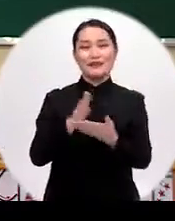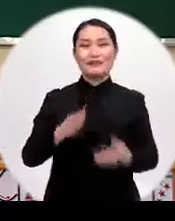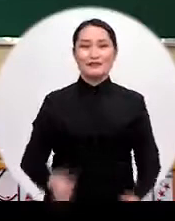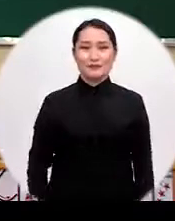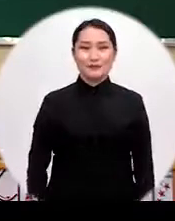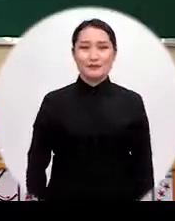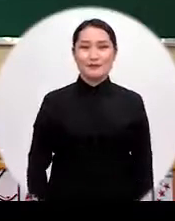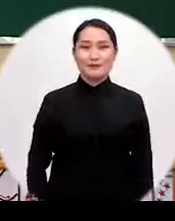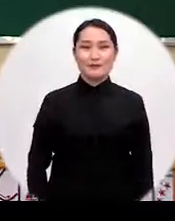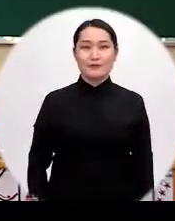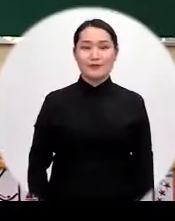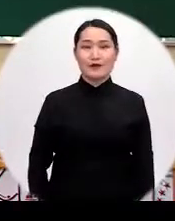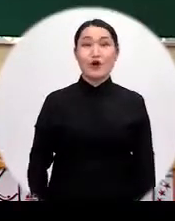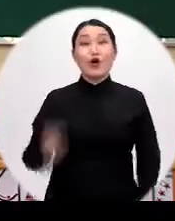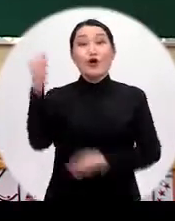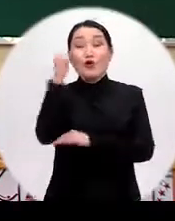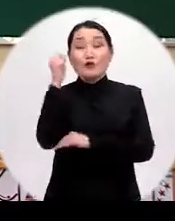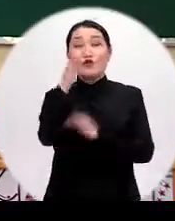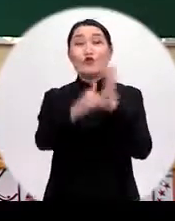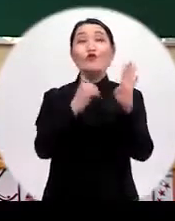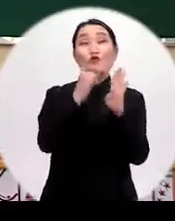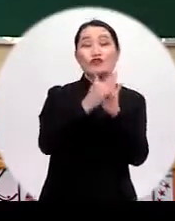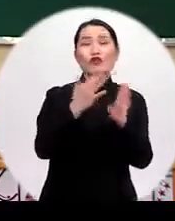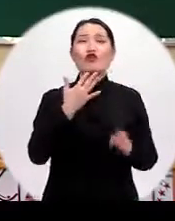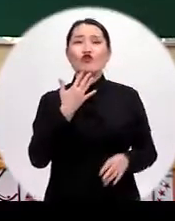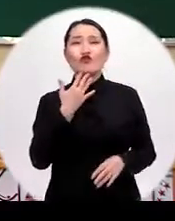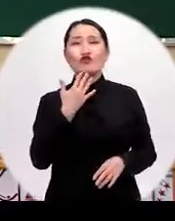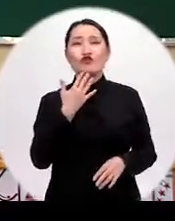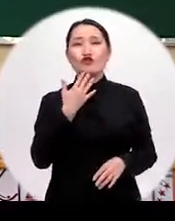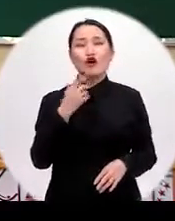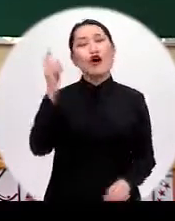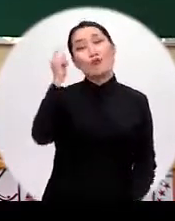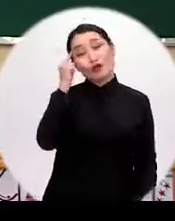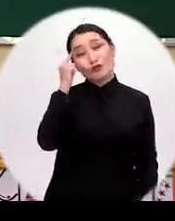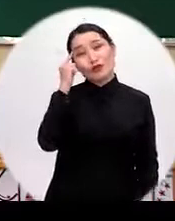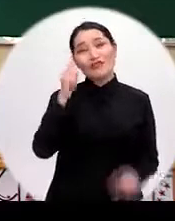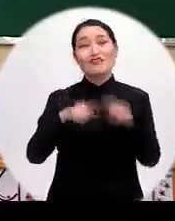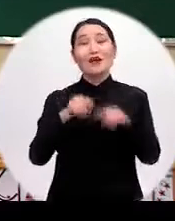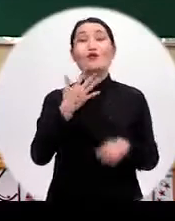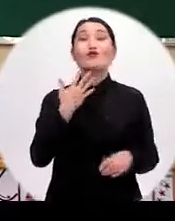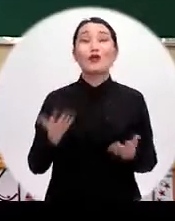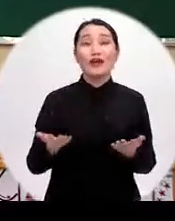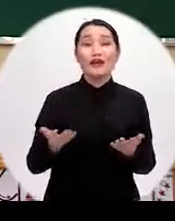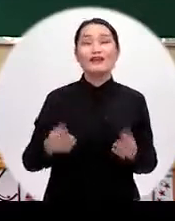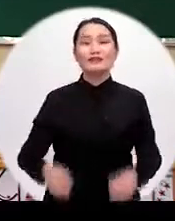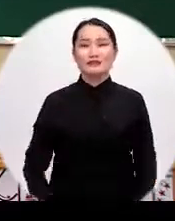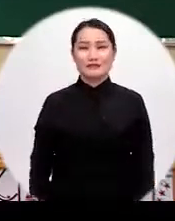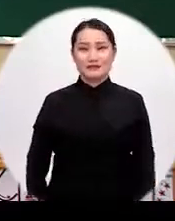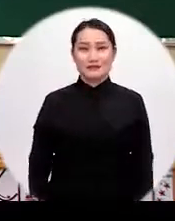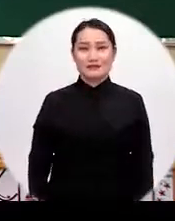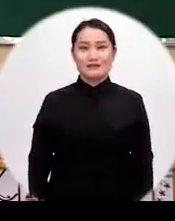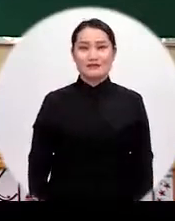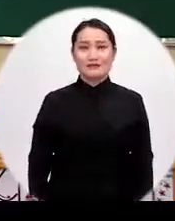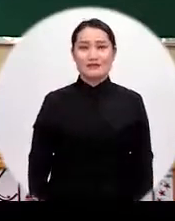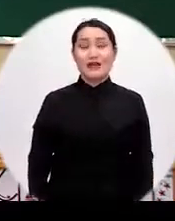үзүүллээ. Та нар өвлийн улирлыг өнгөөр төсөөл гэвэл ямар өнгөөр төсөөлөх вэ? За,